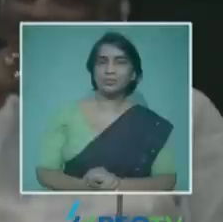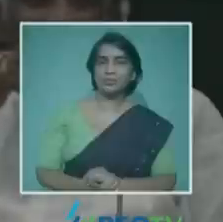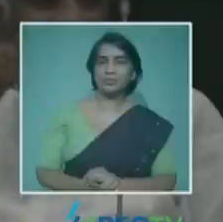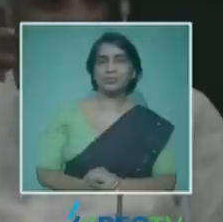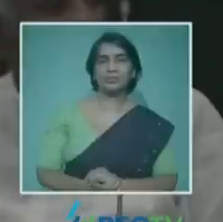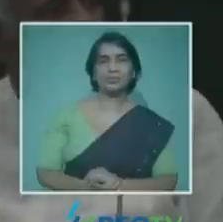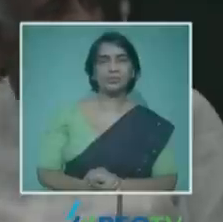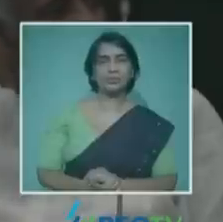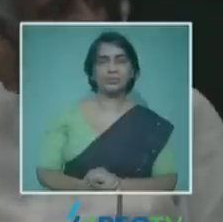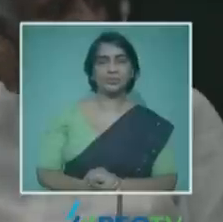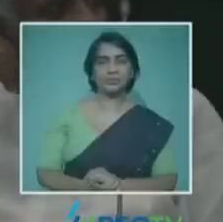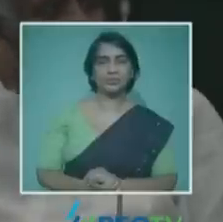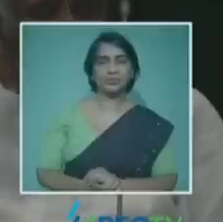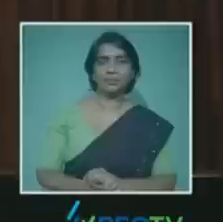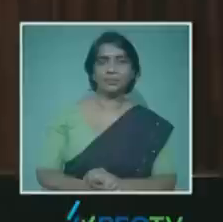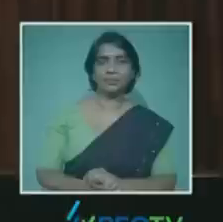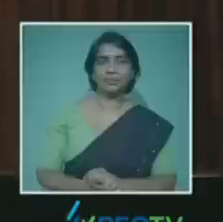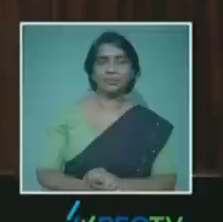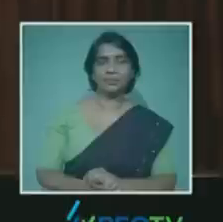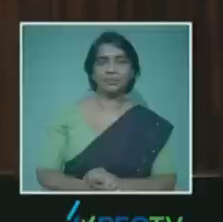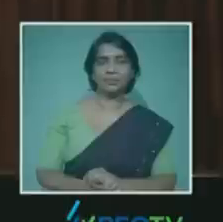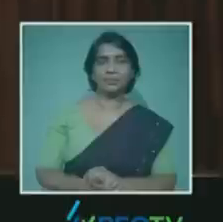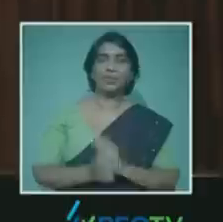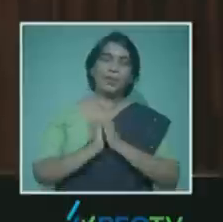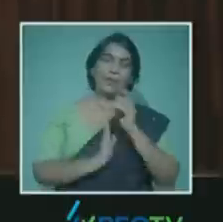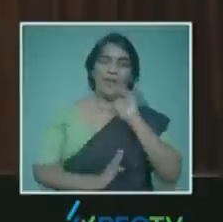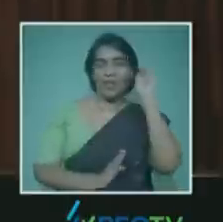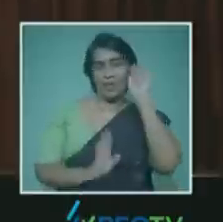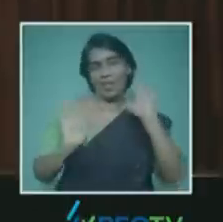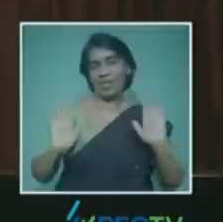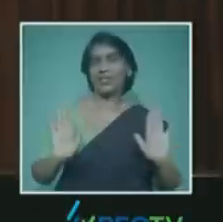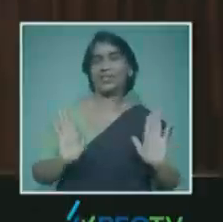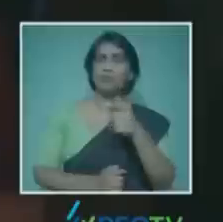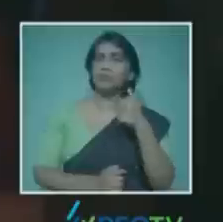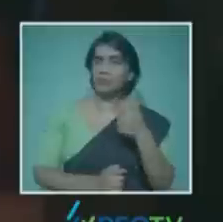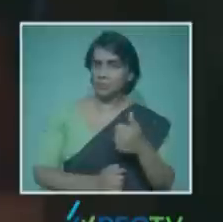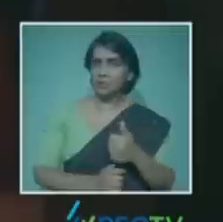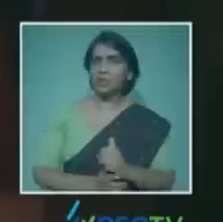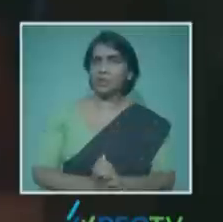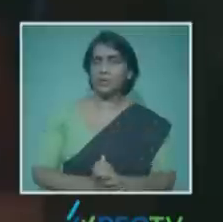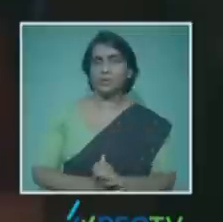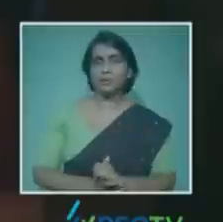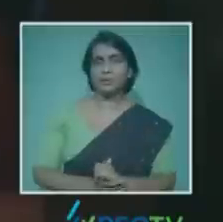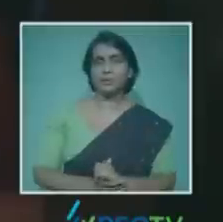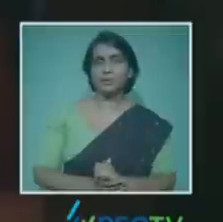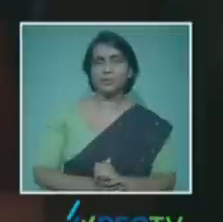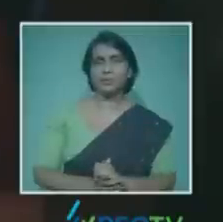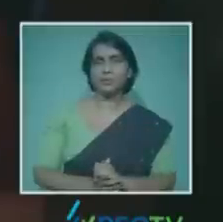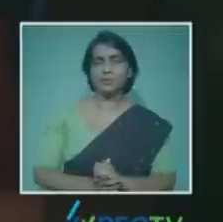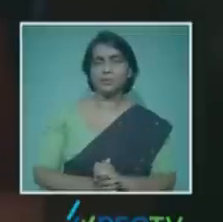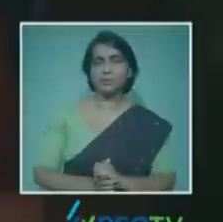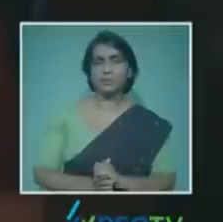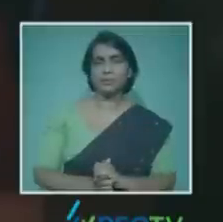කම්මනා වසලෝ හෝති කම්මනා හෝති බ්‍රාහ්මනෝ අනේ දැන් බණ ඇහුව ඇති ඔබතුමාගේ ප්‍රශ්න ඉදිරිපත් කරන්න නජච්ඡා වසලෝ හෝති